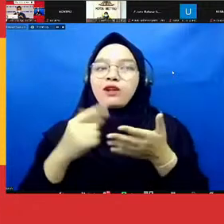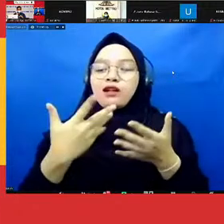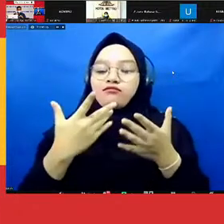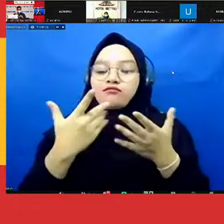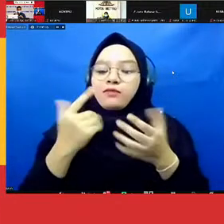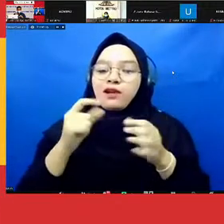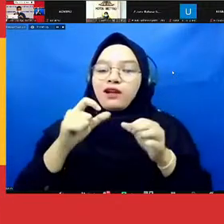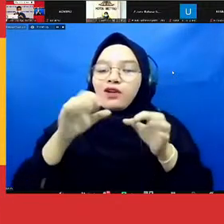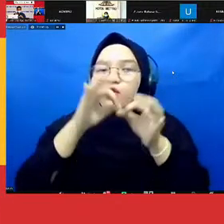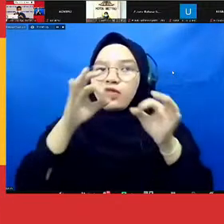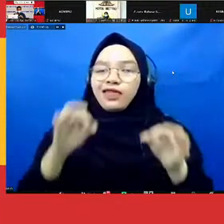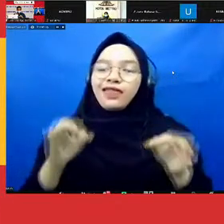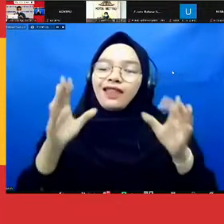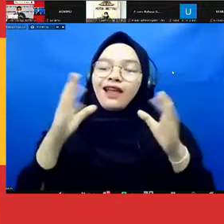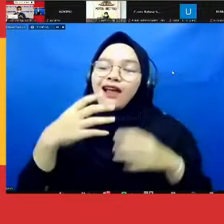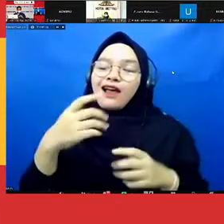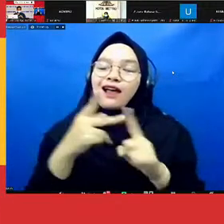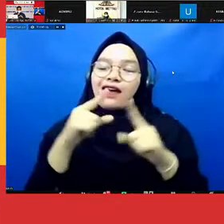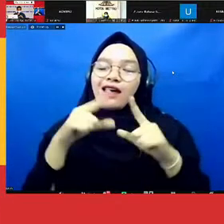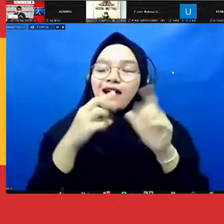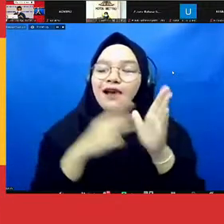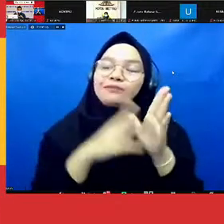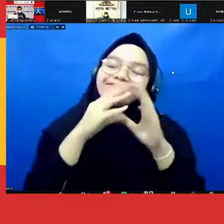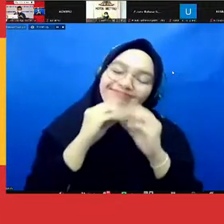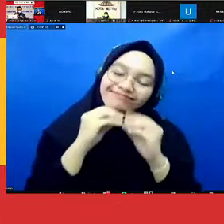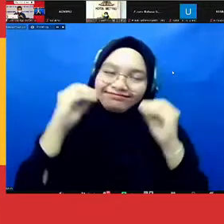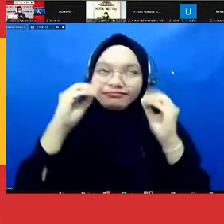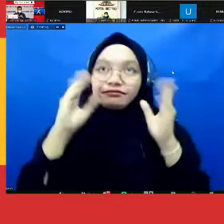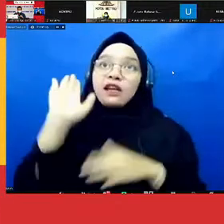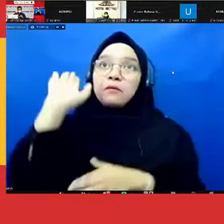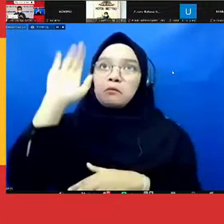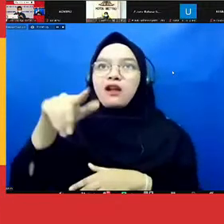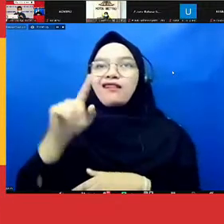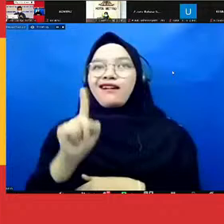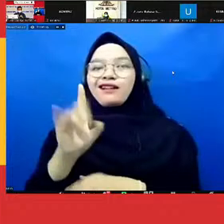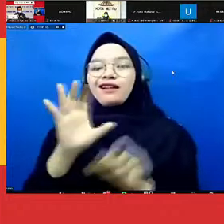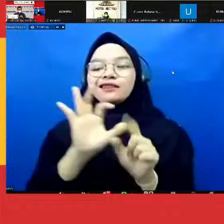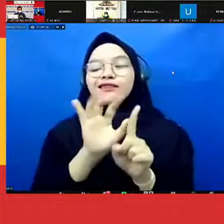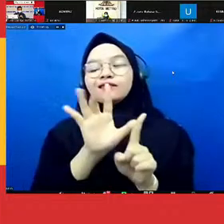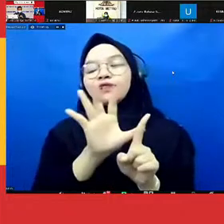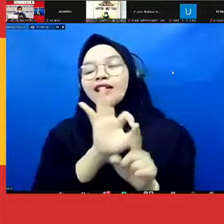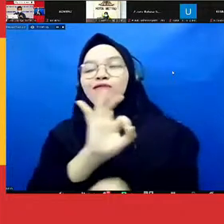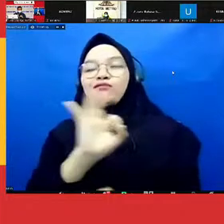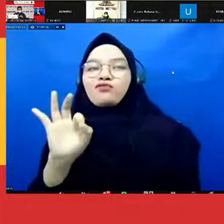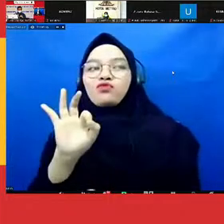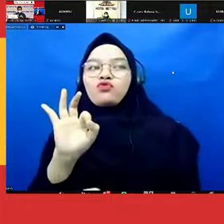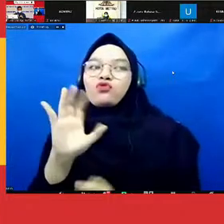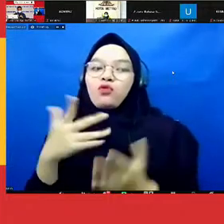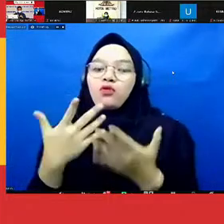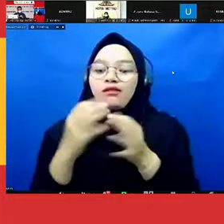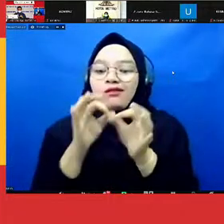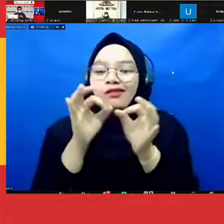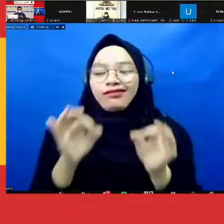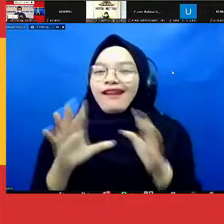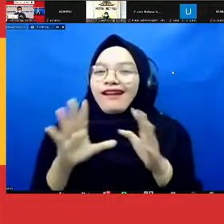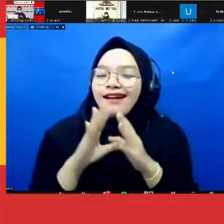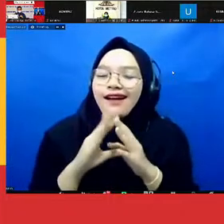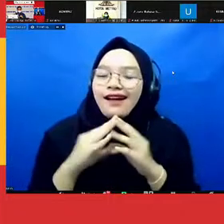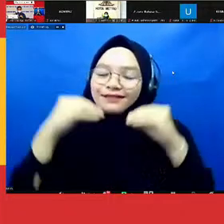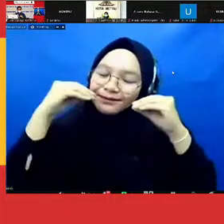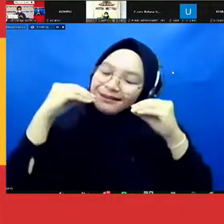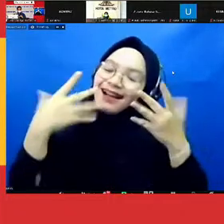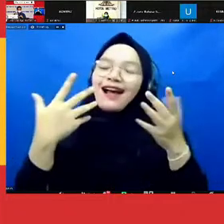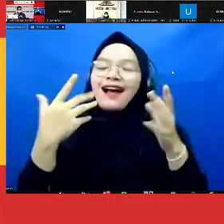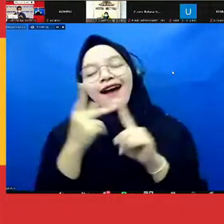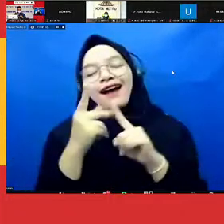tahun 2030 ada 1000 kota ramah HAM, maka inilah saatnya kita bekerja bersama-sama dan meninggalkan ego sektoral, kemudian